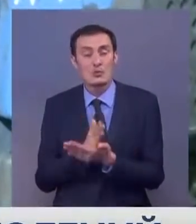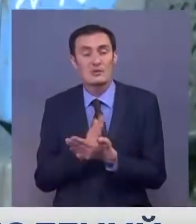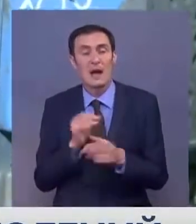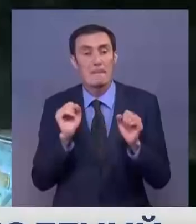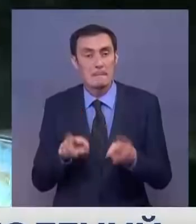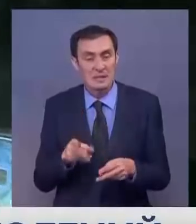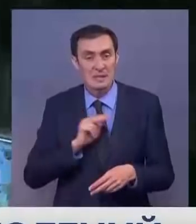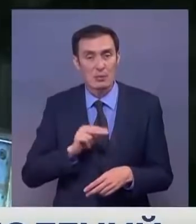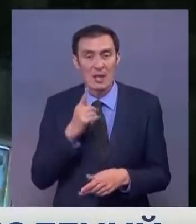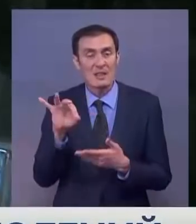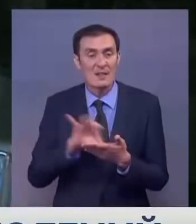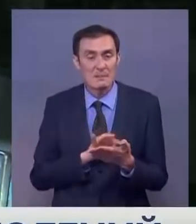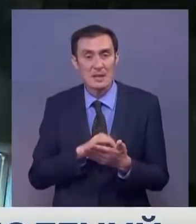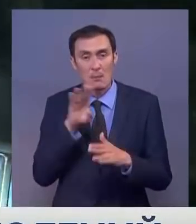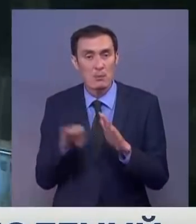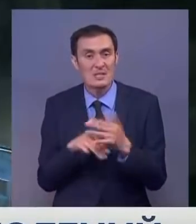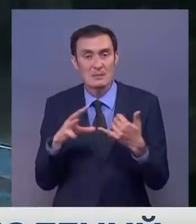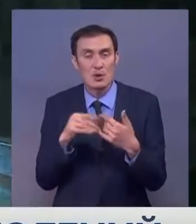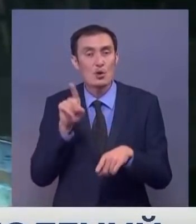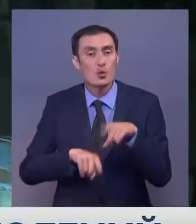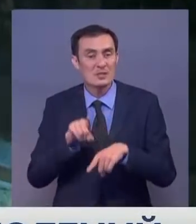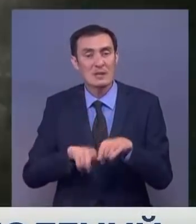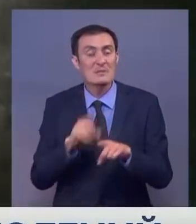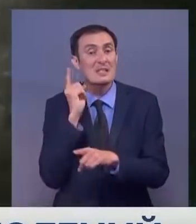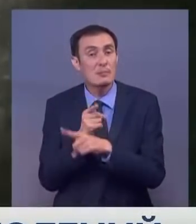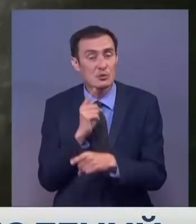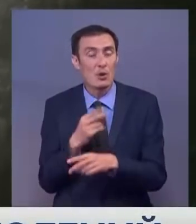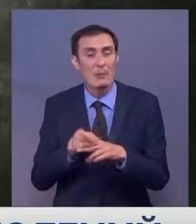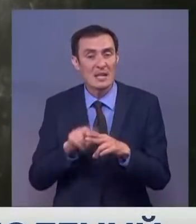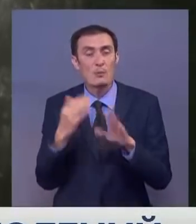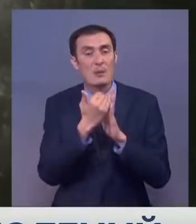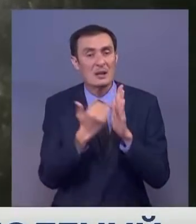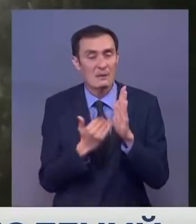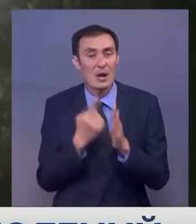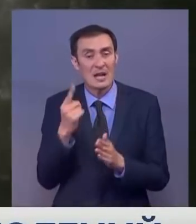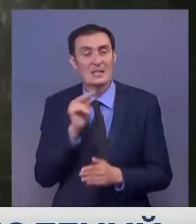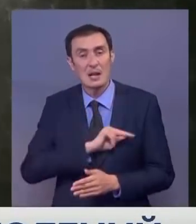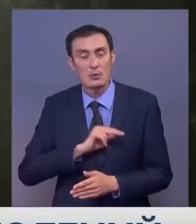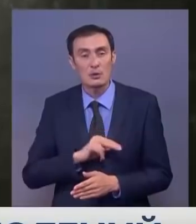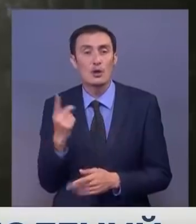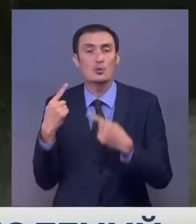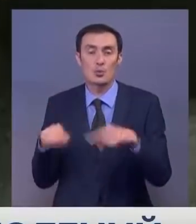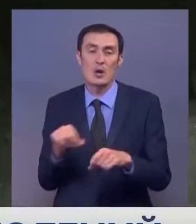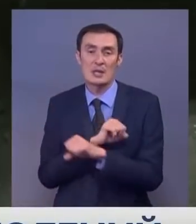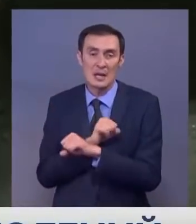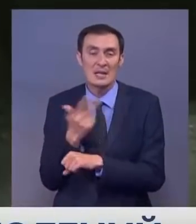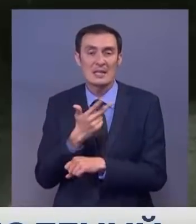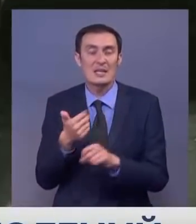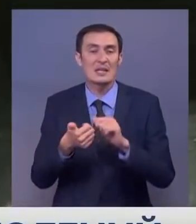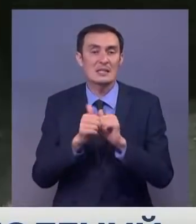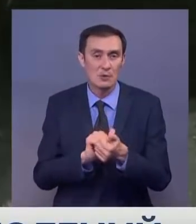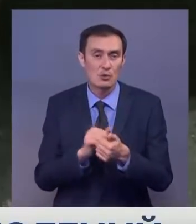работы, одновременно находиться под землей близким родственникам запрещено. Потому по графику пока один работает, второй отдыхает, третий идет на